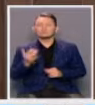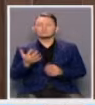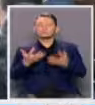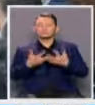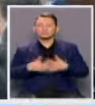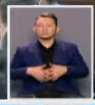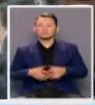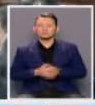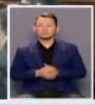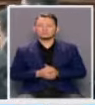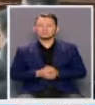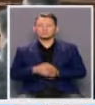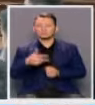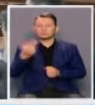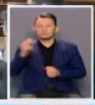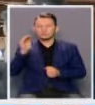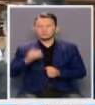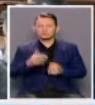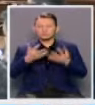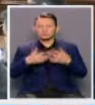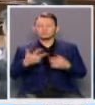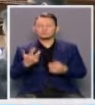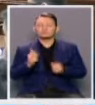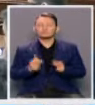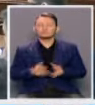сіздердің? 33 мың адам тұрады деп отырсыз ауданда.